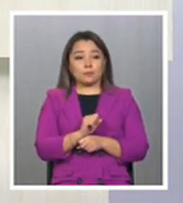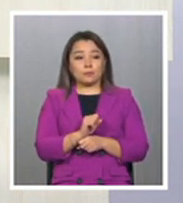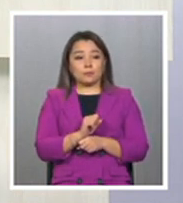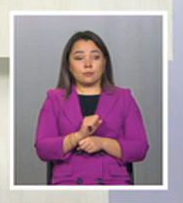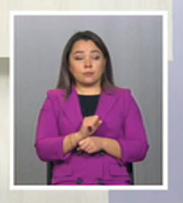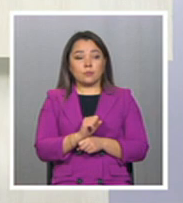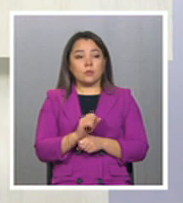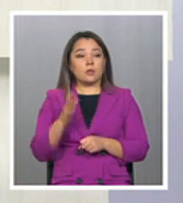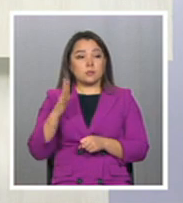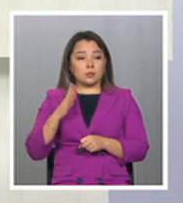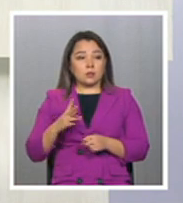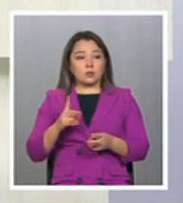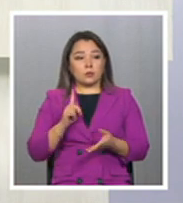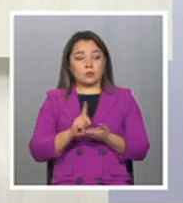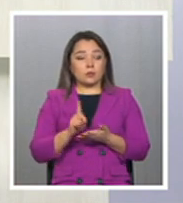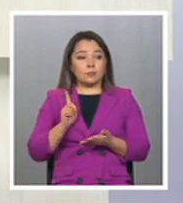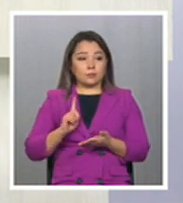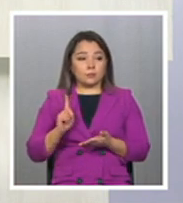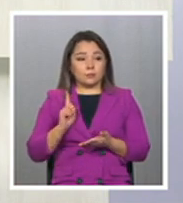кідіріс жасап тұрады.